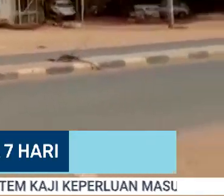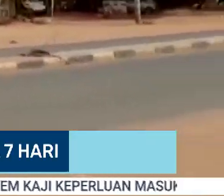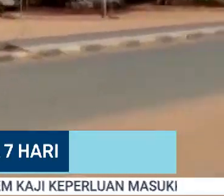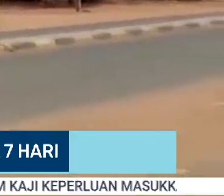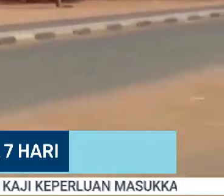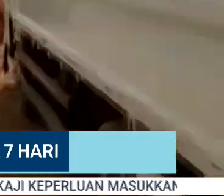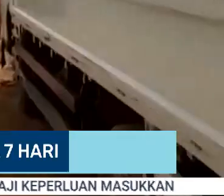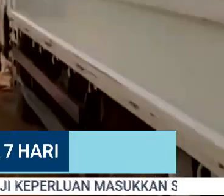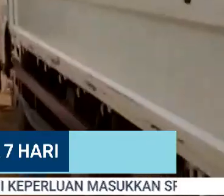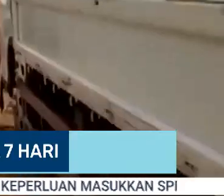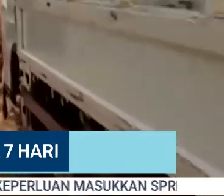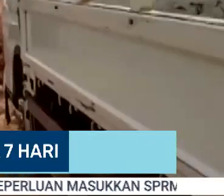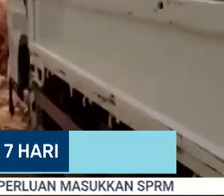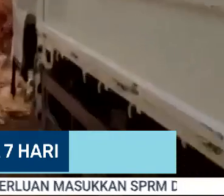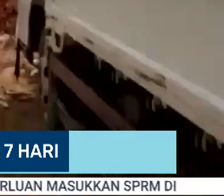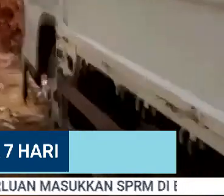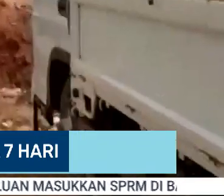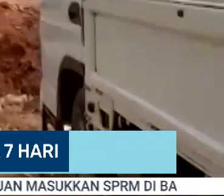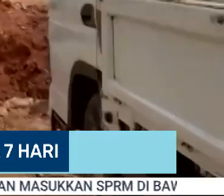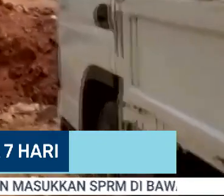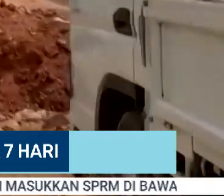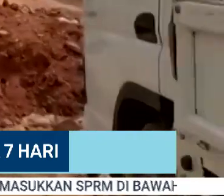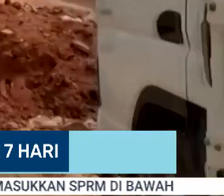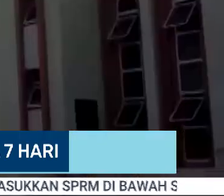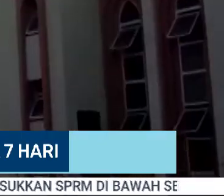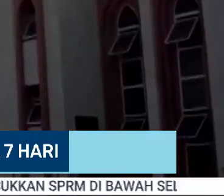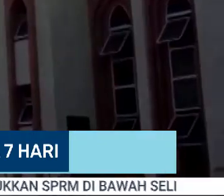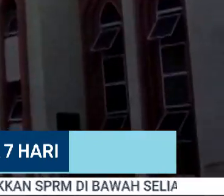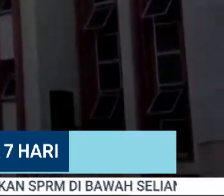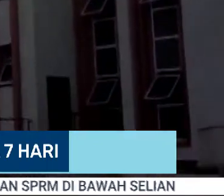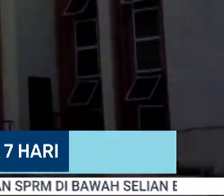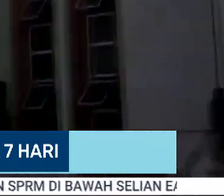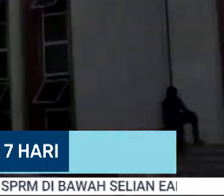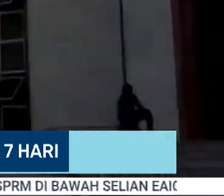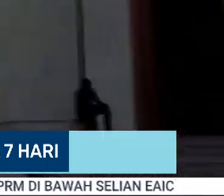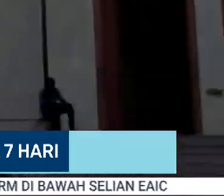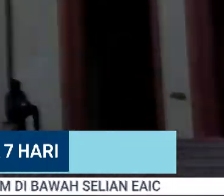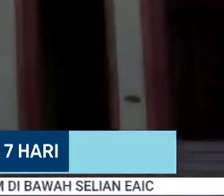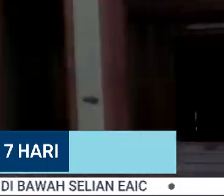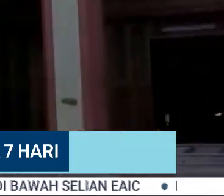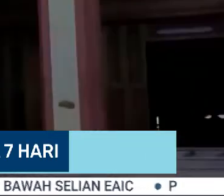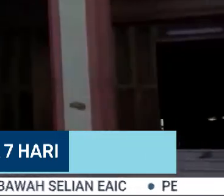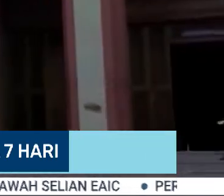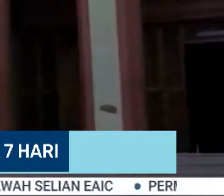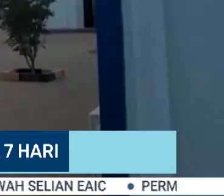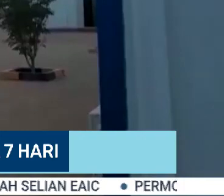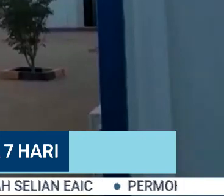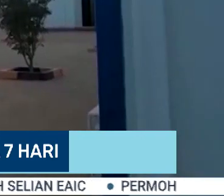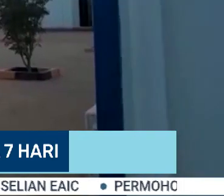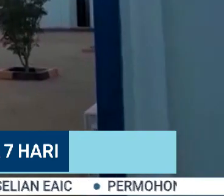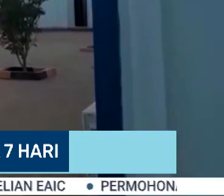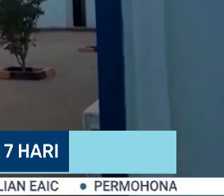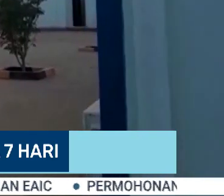kegiatan senjata yang dipersetujui sejak pertempuran tercetus pada 15 April lalu tidak dipatuhi usai